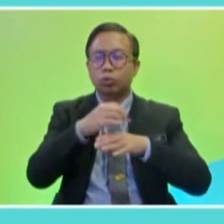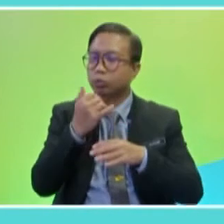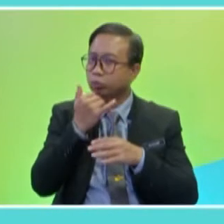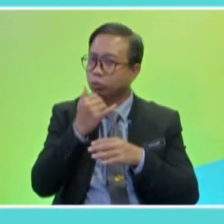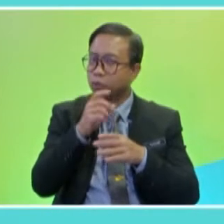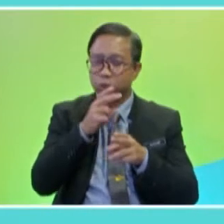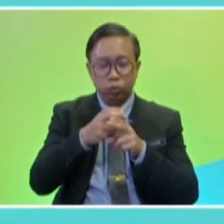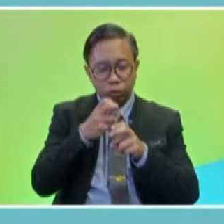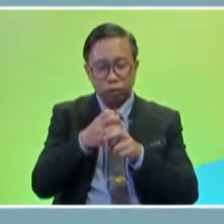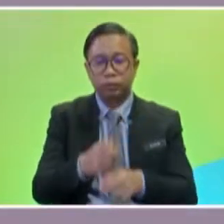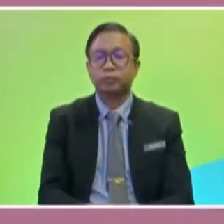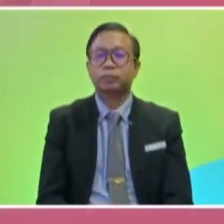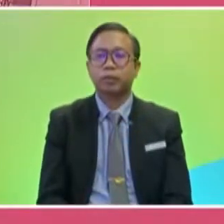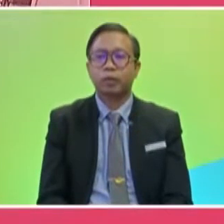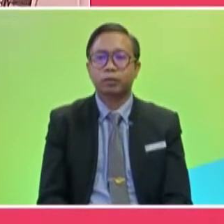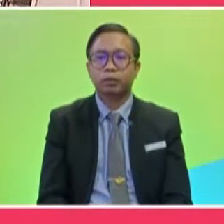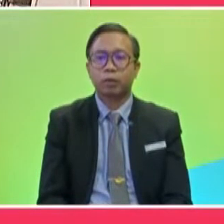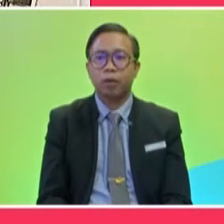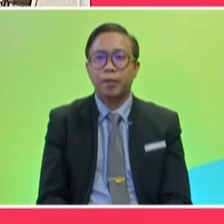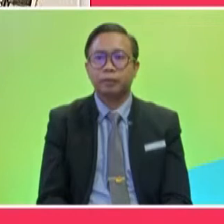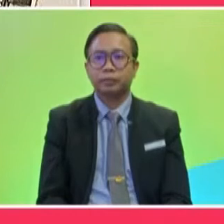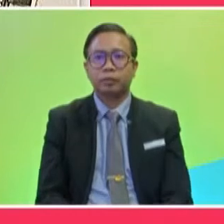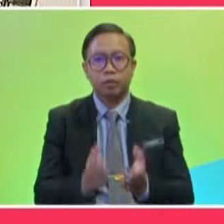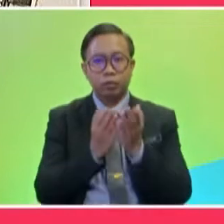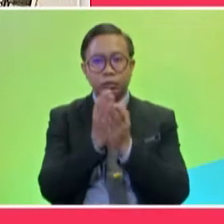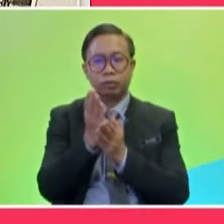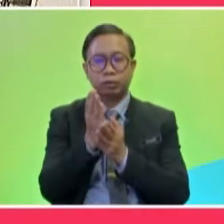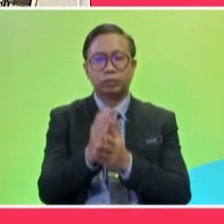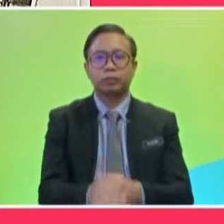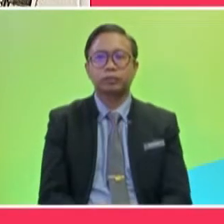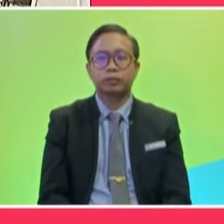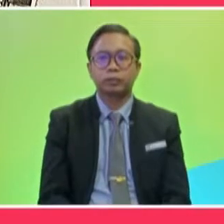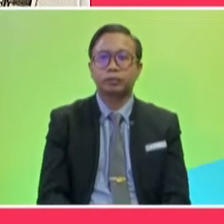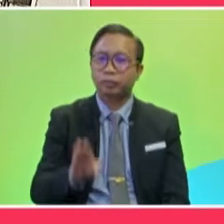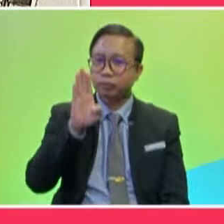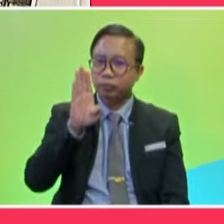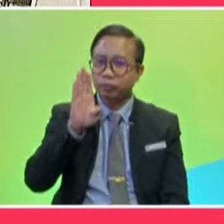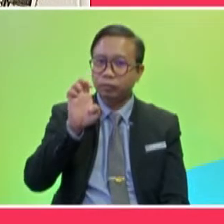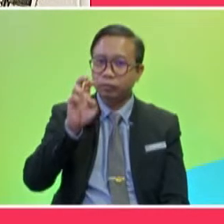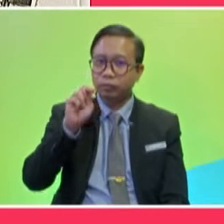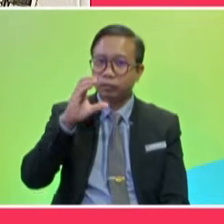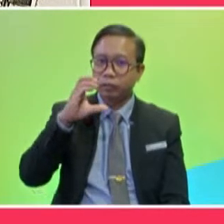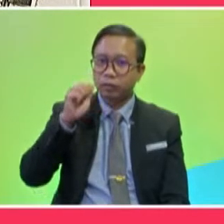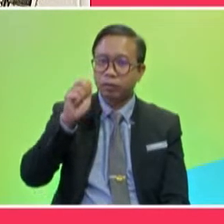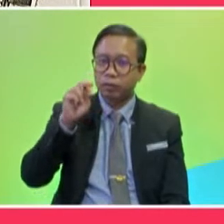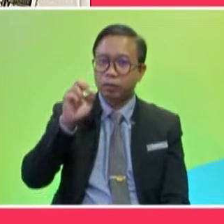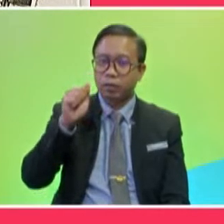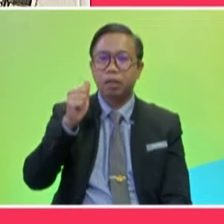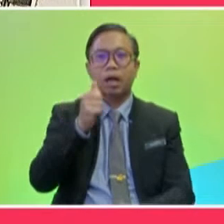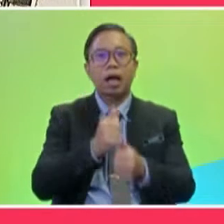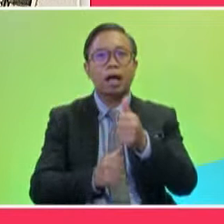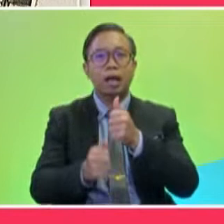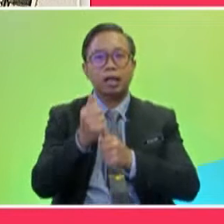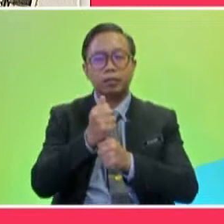minyak g-cash seterusnya faktor seterusnya elah disebabkan bencana alam ayahnya kita guling